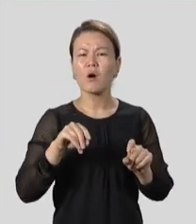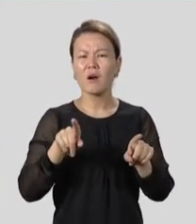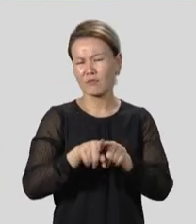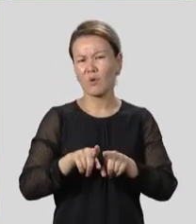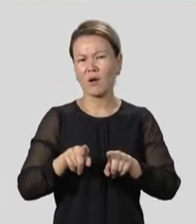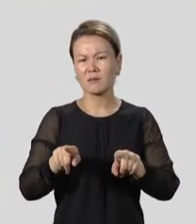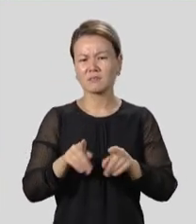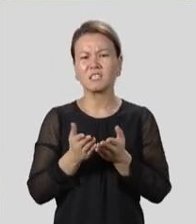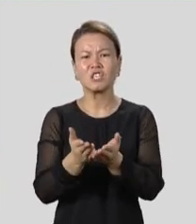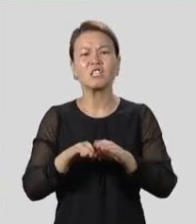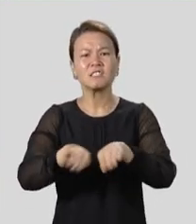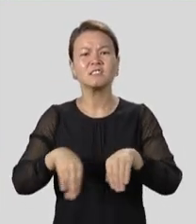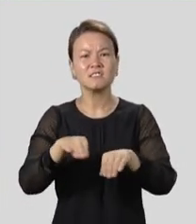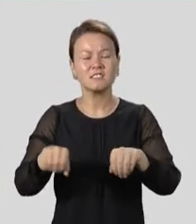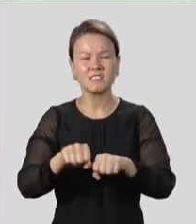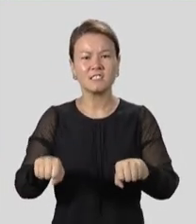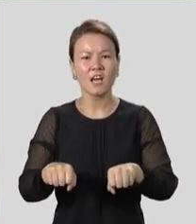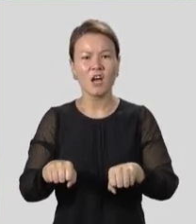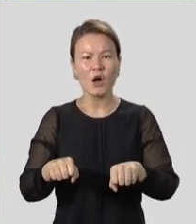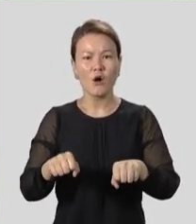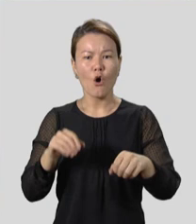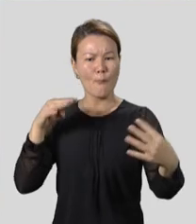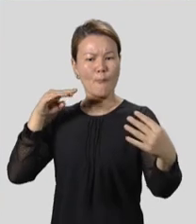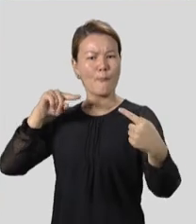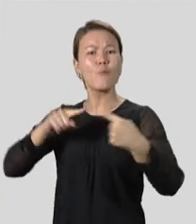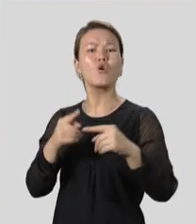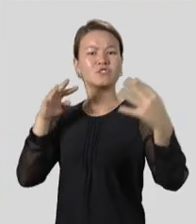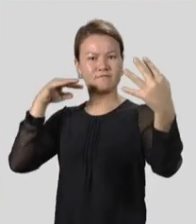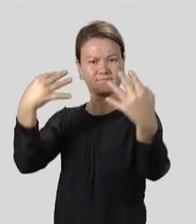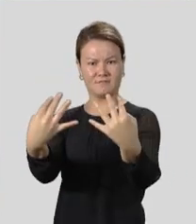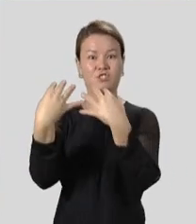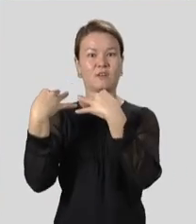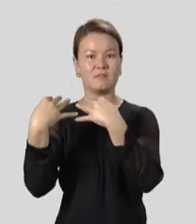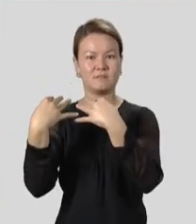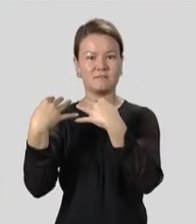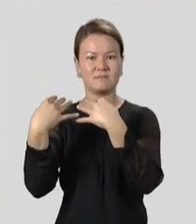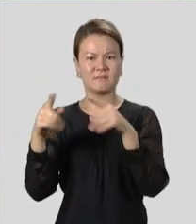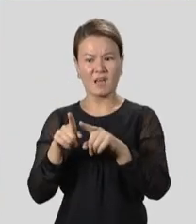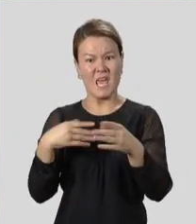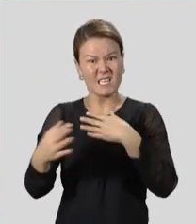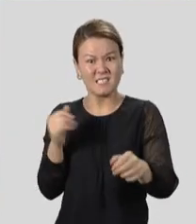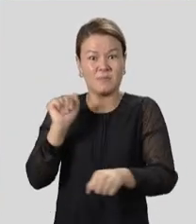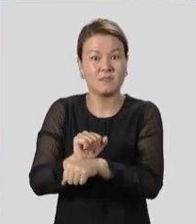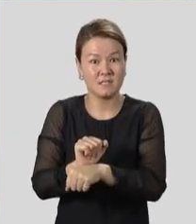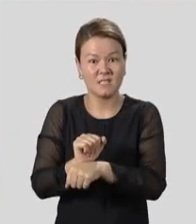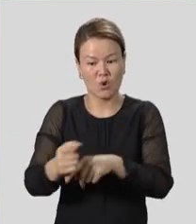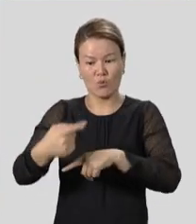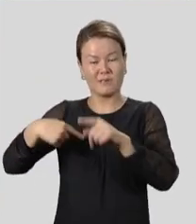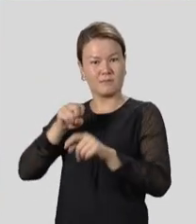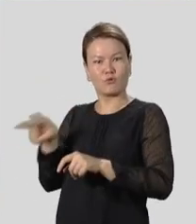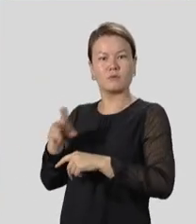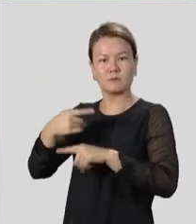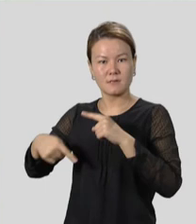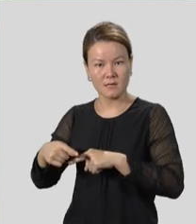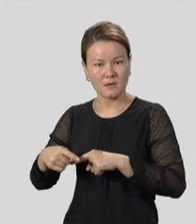против течения, только перестанешь, и тебя гонит назад. Чтобы этого не случилось,